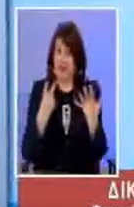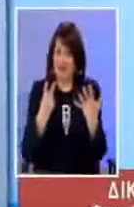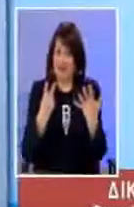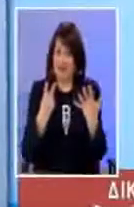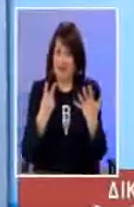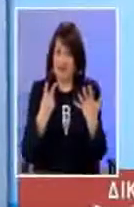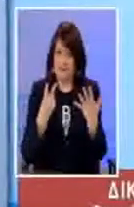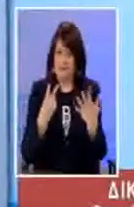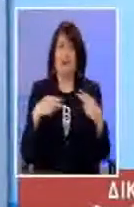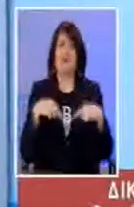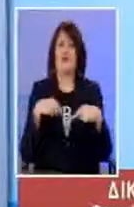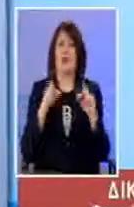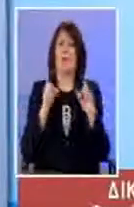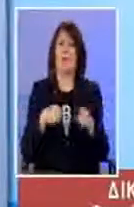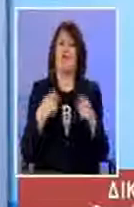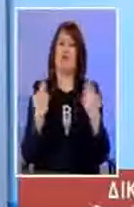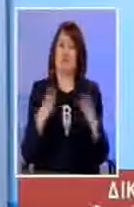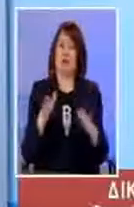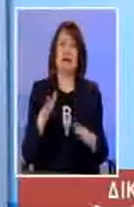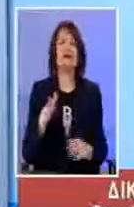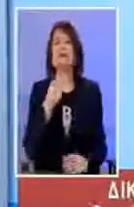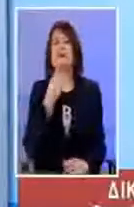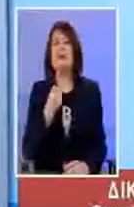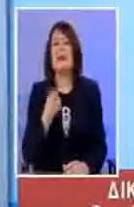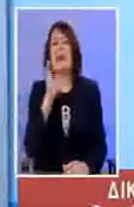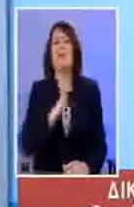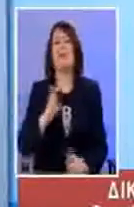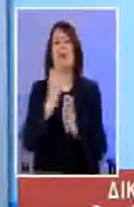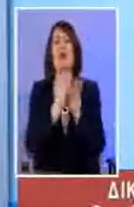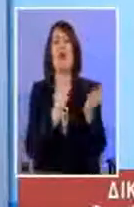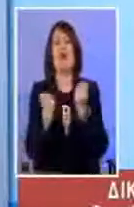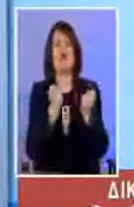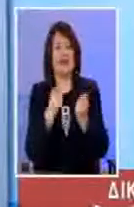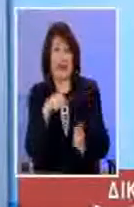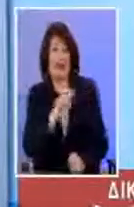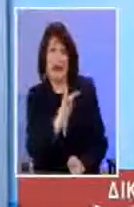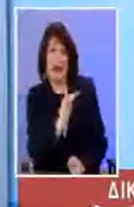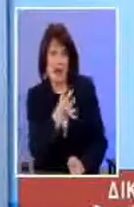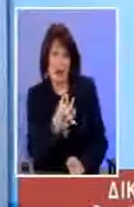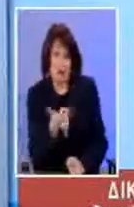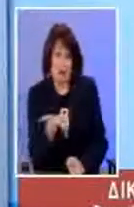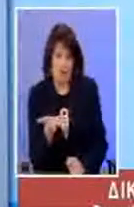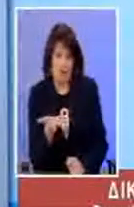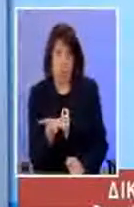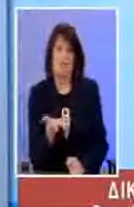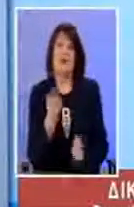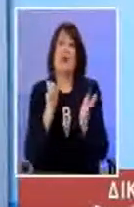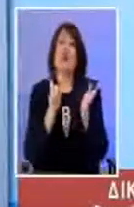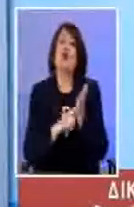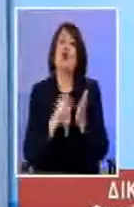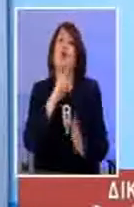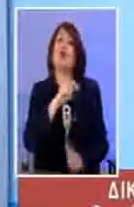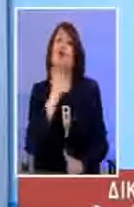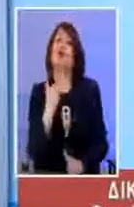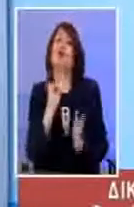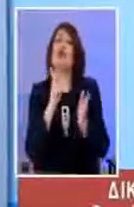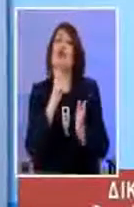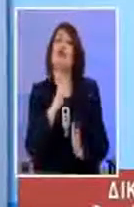έγινε μια υπουργική απόφαση που βασίστηκε σε κάποια ευρωπαϊκή οδηγία, κυρία Γιαννάκου, και στο νόμο 2121, όπως